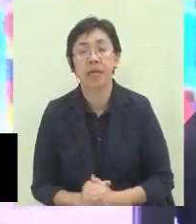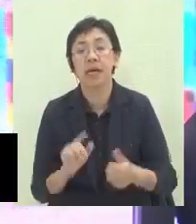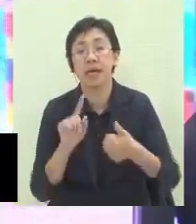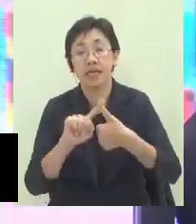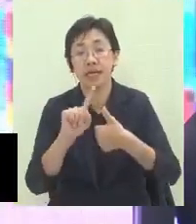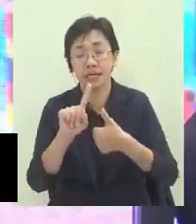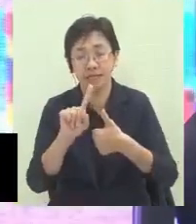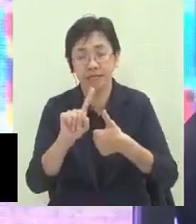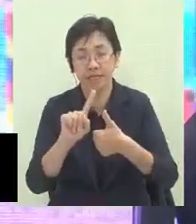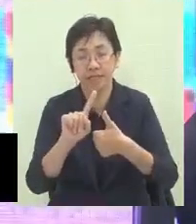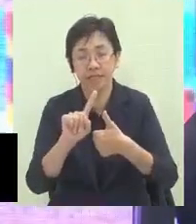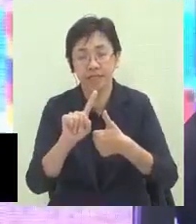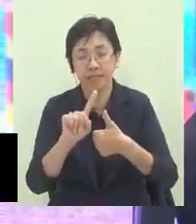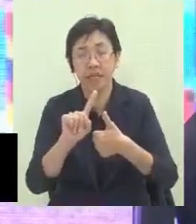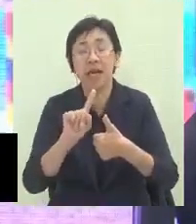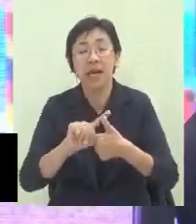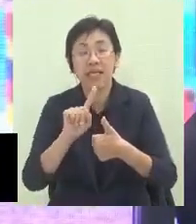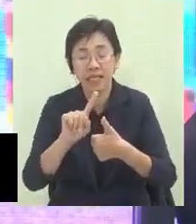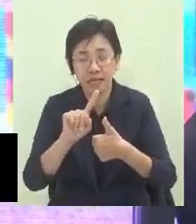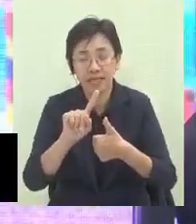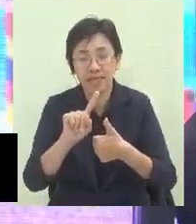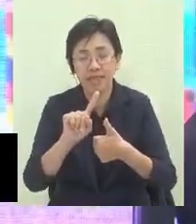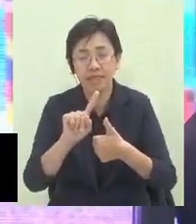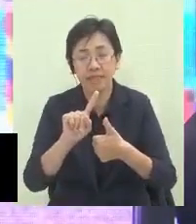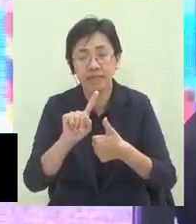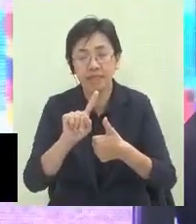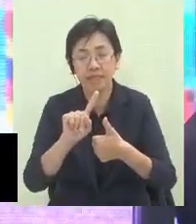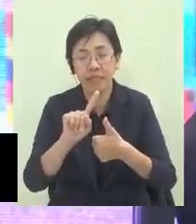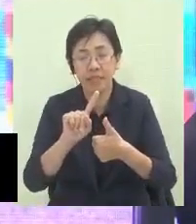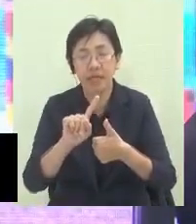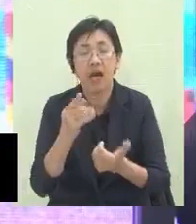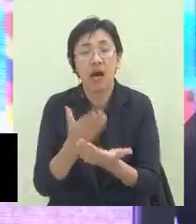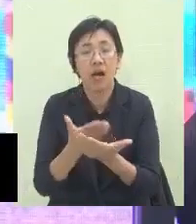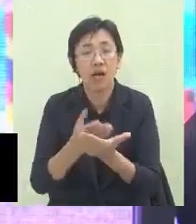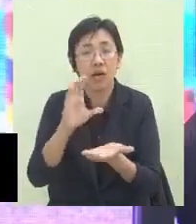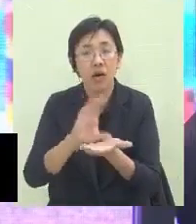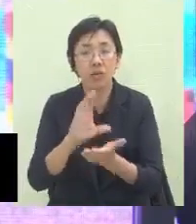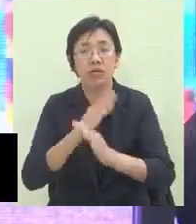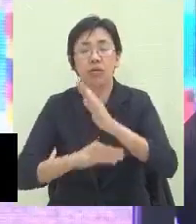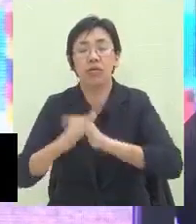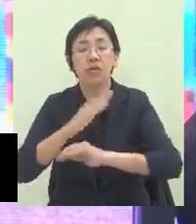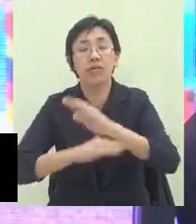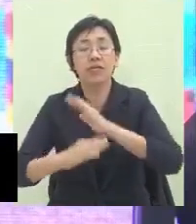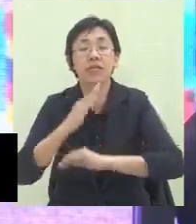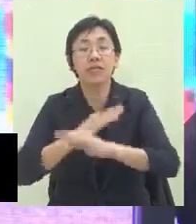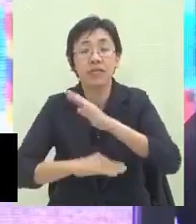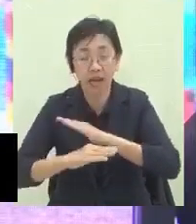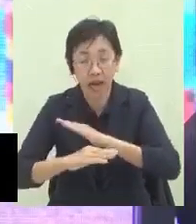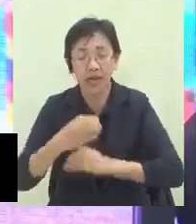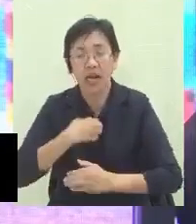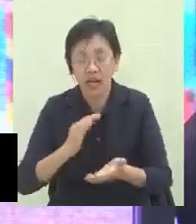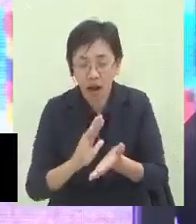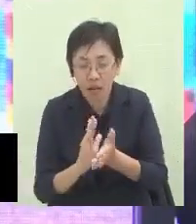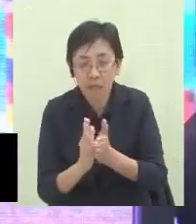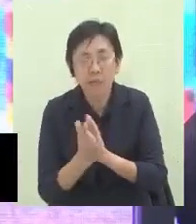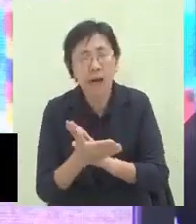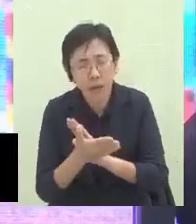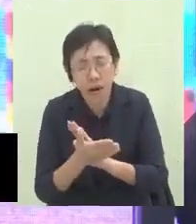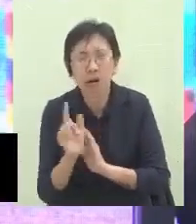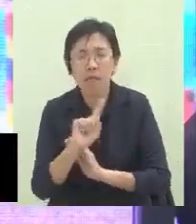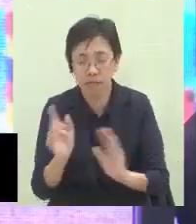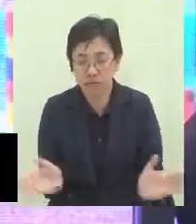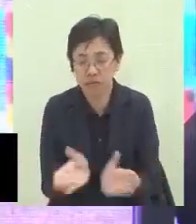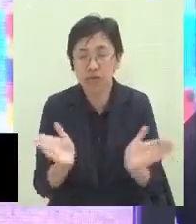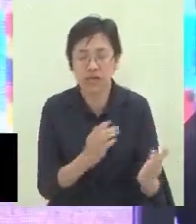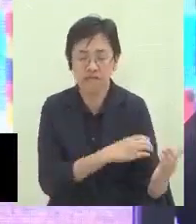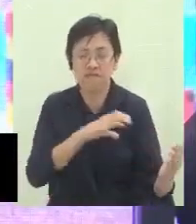1การปรับปรุงกองทุนส่งเสริมและพัฒนาคุณภาพชีวิตคนพิการให้เสริมพลัง